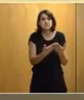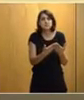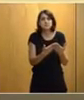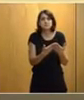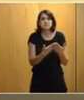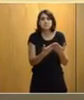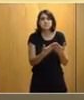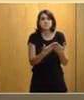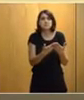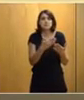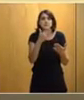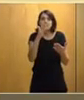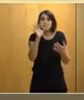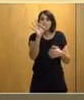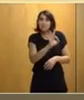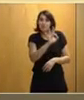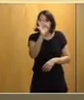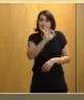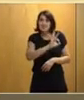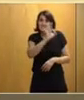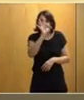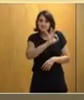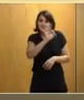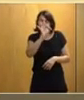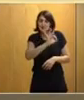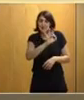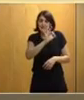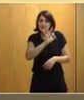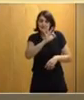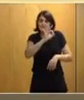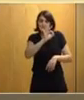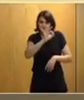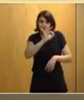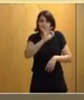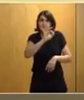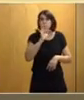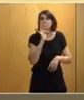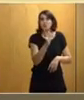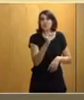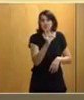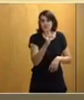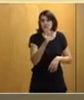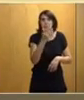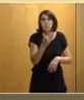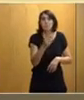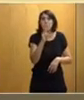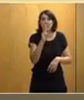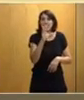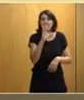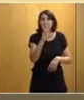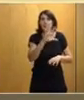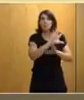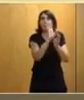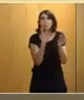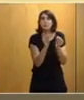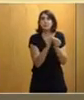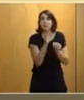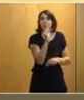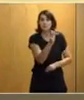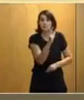el grau de positivitat, és a dir, d'aquestes PCR quantes van ser positives per coronavirus, el que correspon a aquests